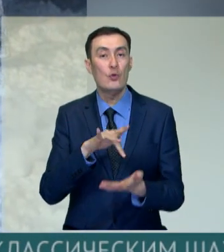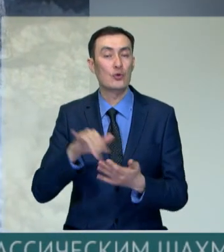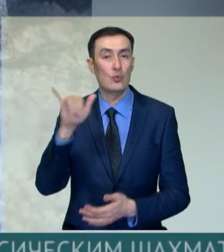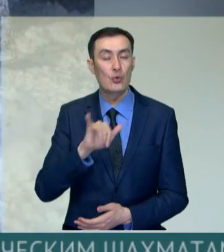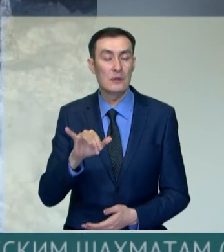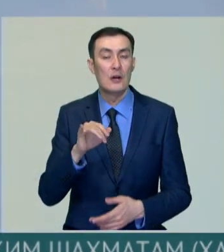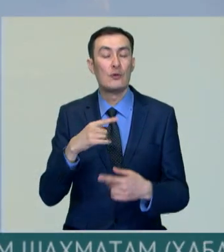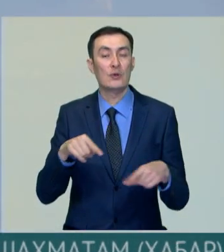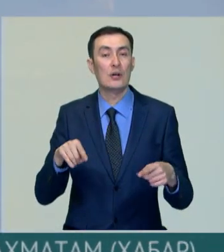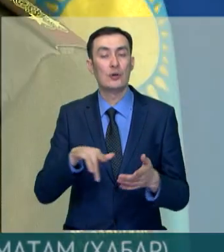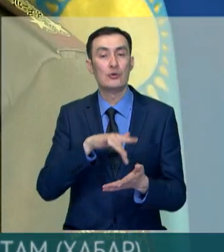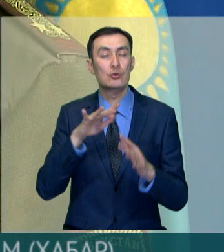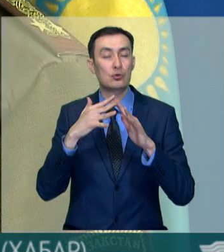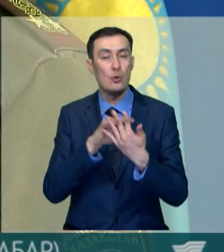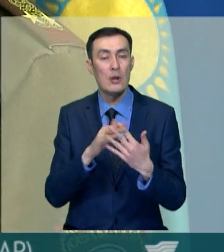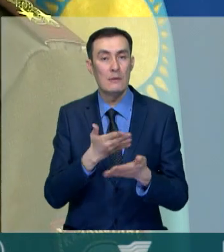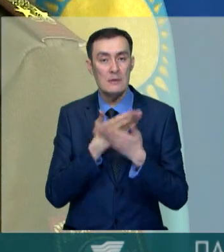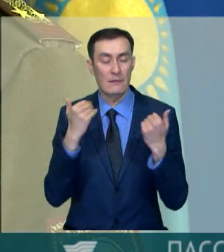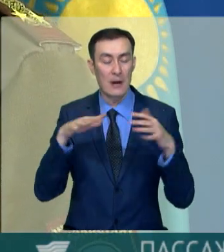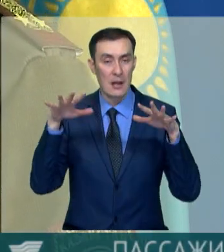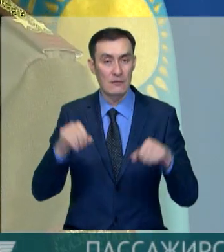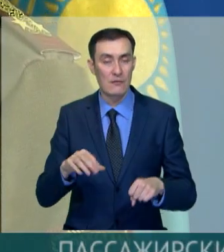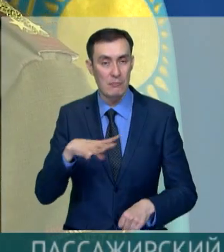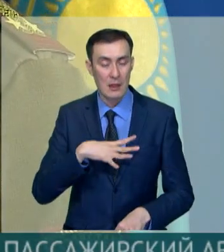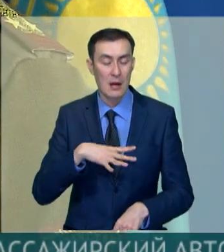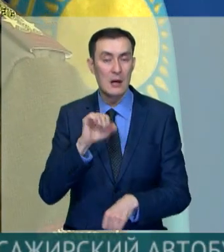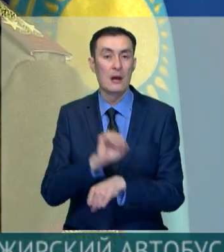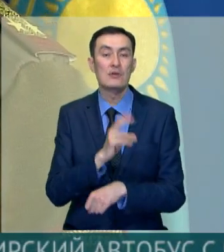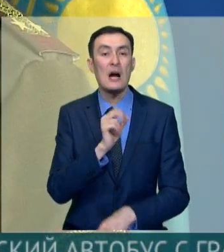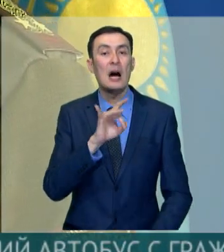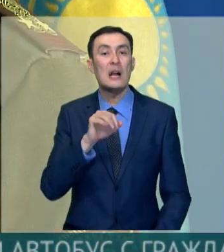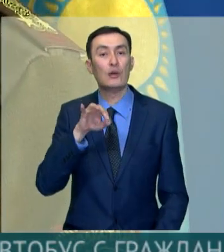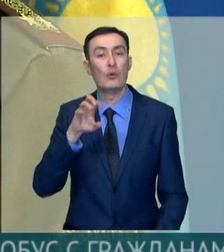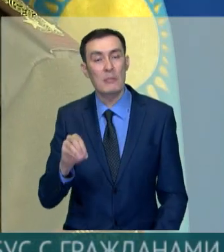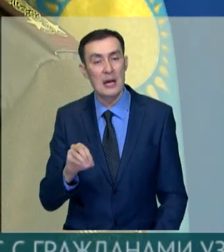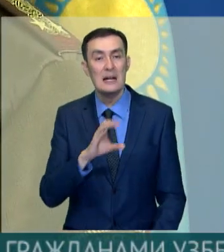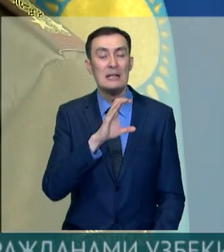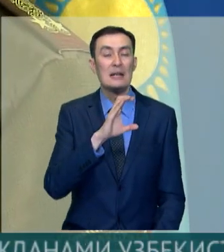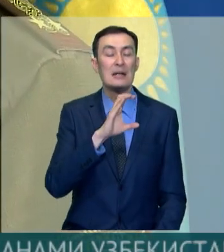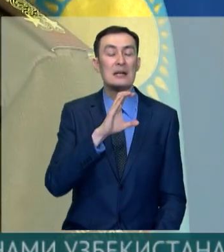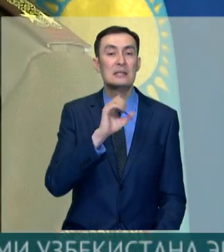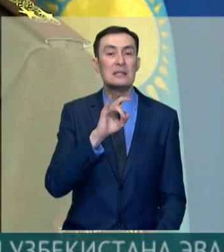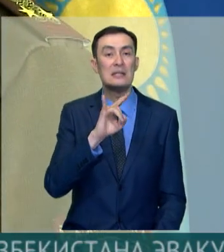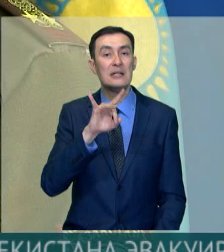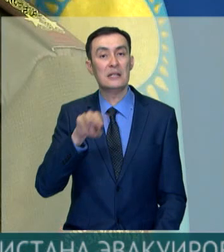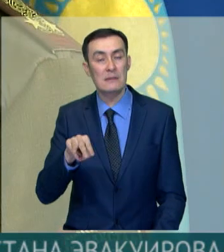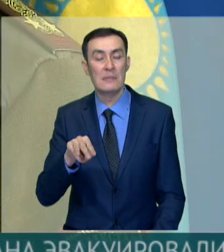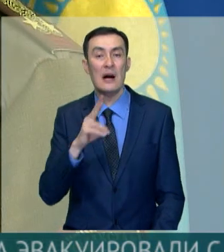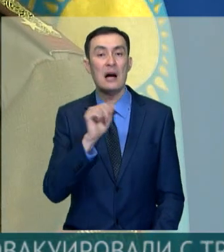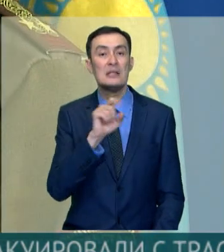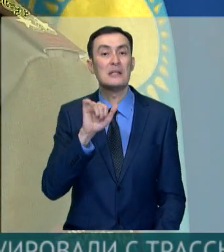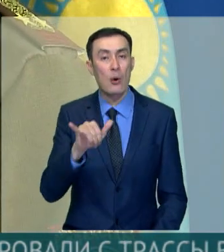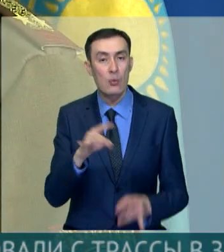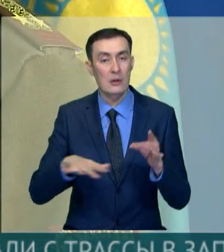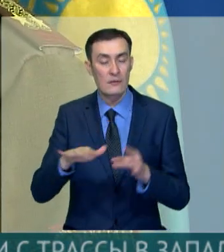электричества. Аварийное отключение электроэнергии – это в Каратюбинском районе, Сырымском районе, Касталовском районе. В настоящее